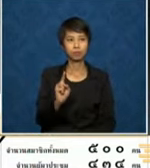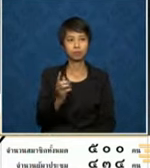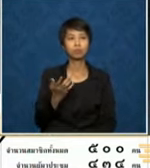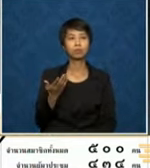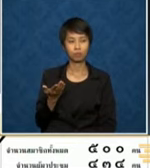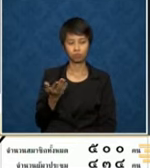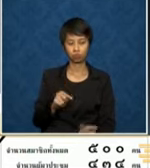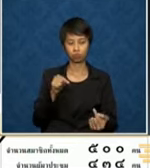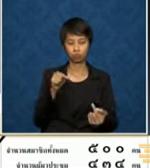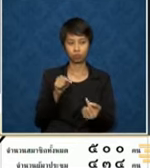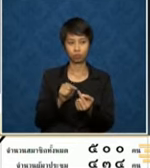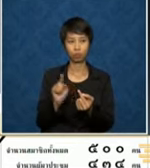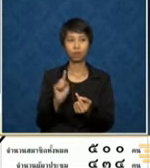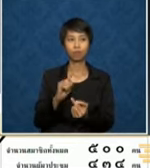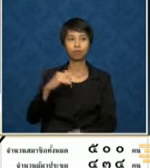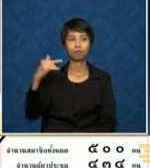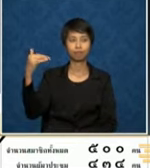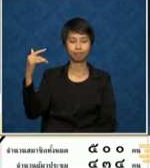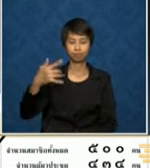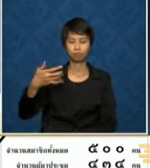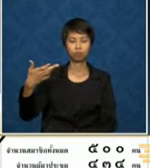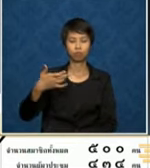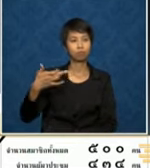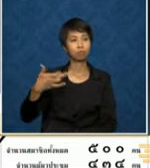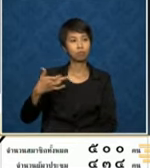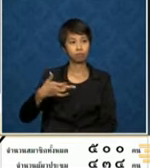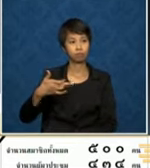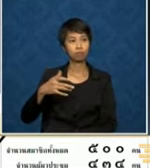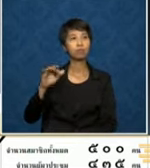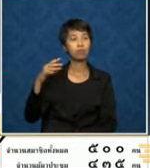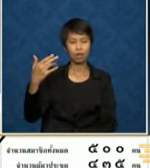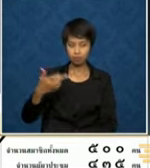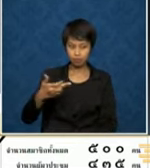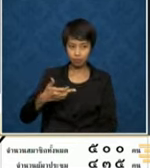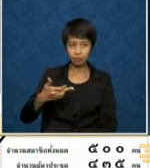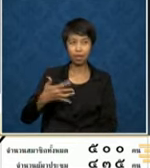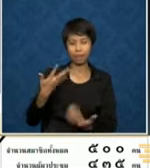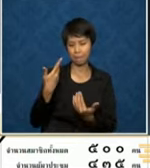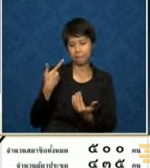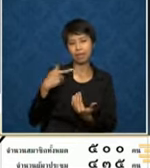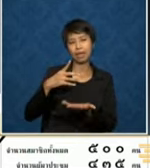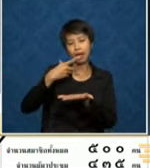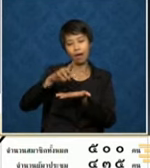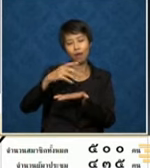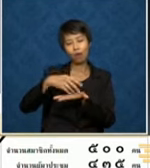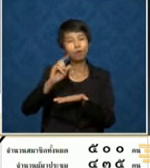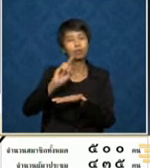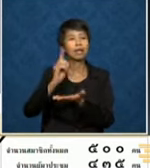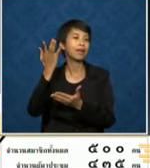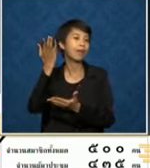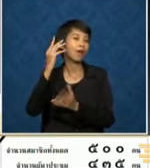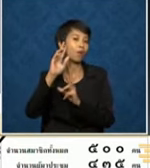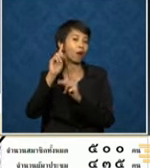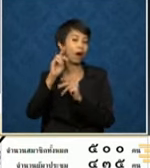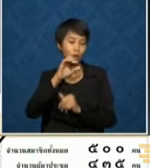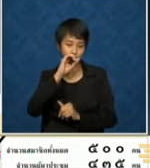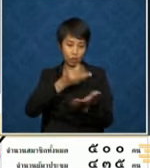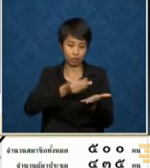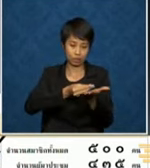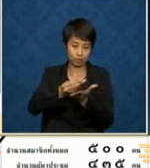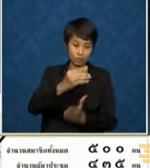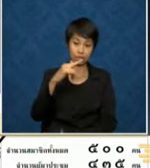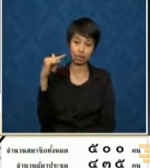าตพูดถึงเรื่องการบินไทยครับท่านประธานครับการบินไทยได้มีการแถลงข่าวว่าจะมีการจัดซื้อเครื่องบิน